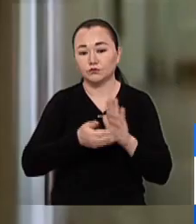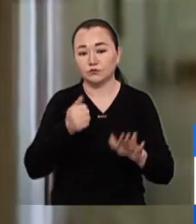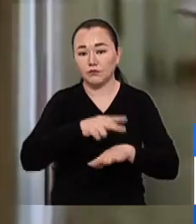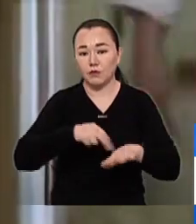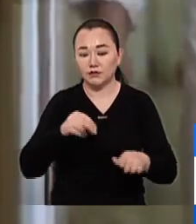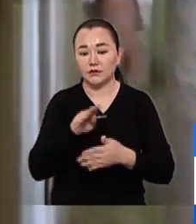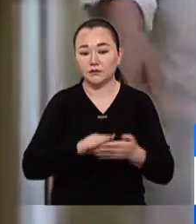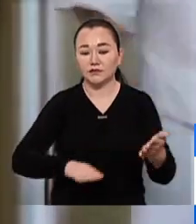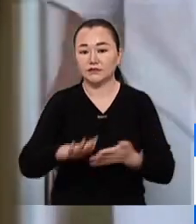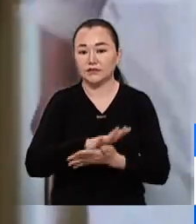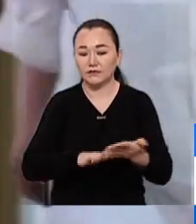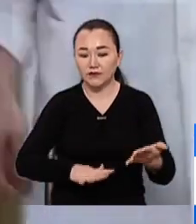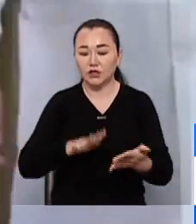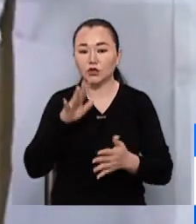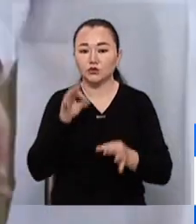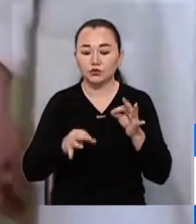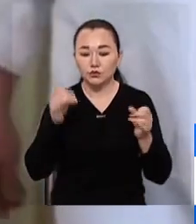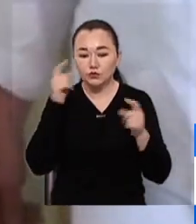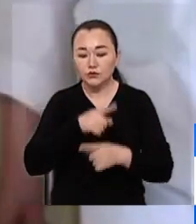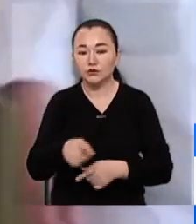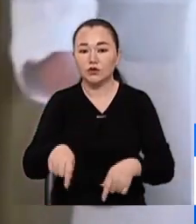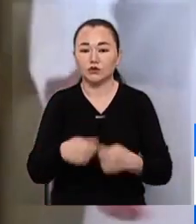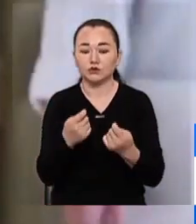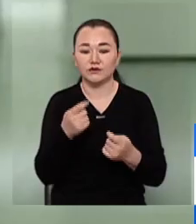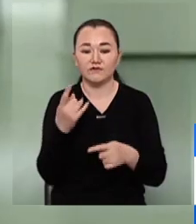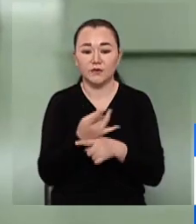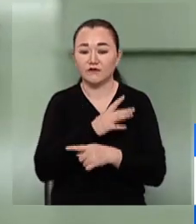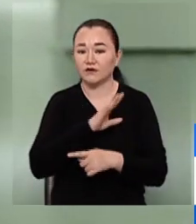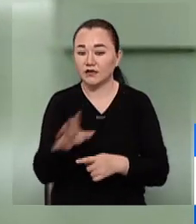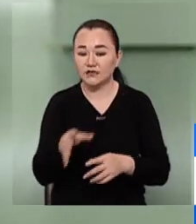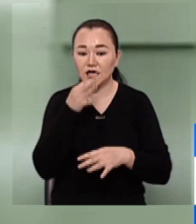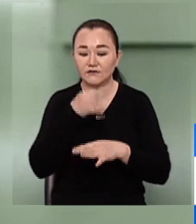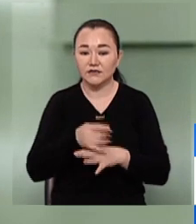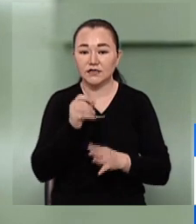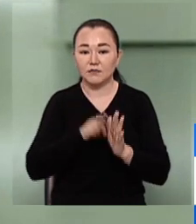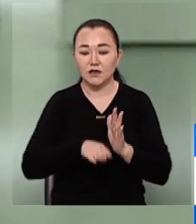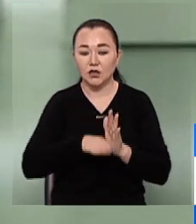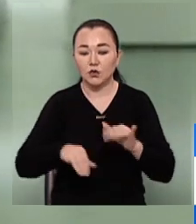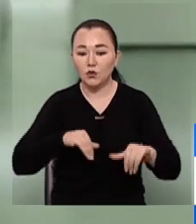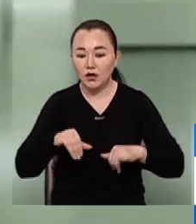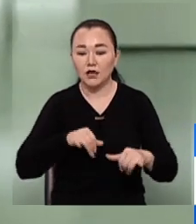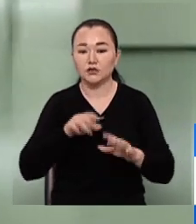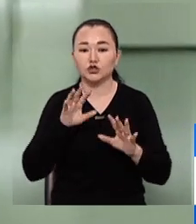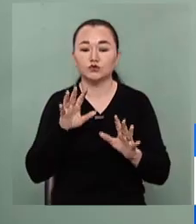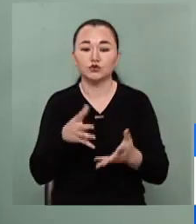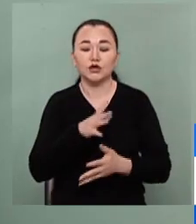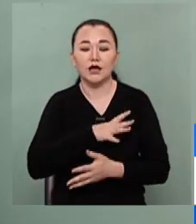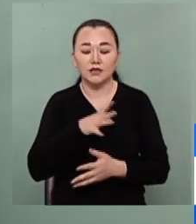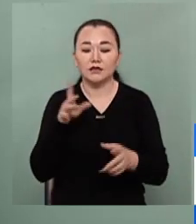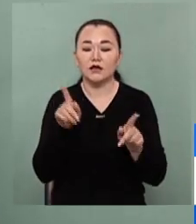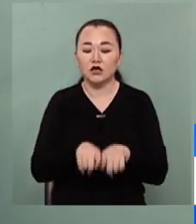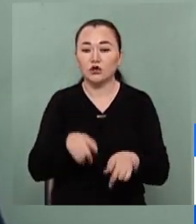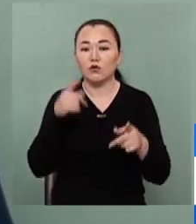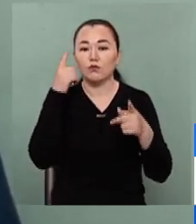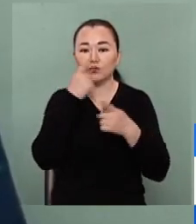наряд полиции написать заявление в суде Выяснилось что нарушительница не в первый раз привлекается за мелкое хулиганство Был случай когда женщина также